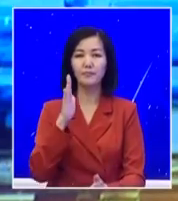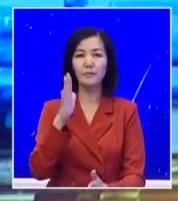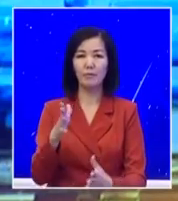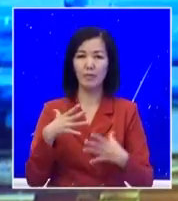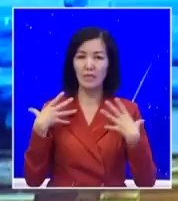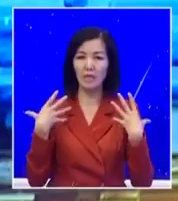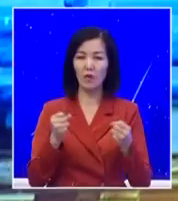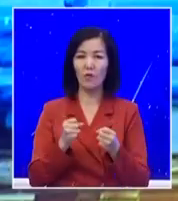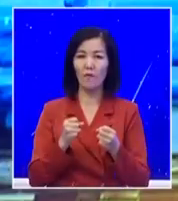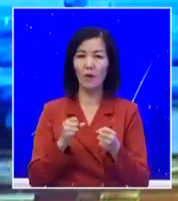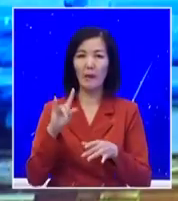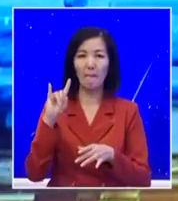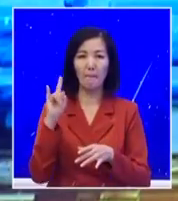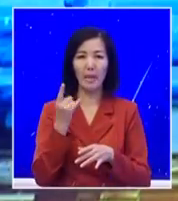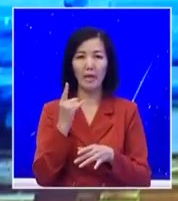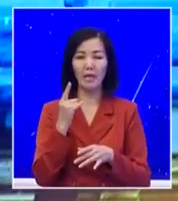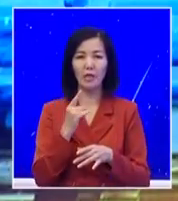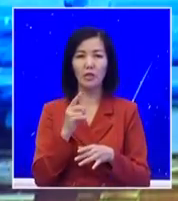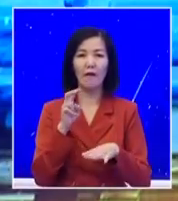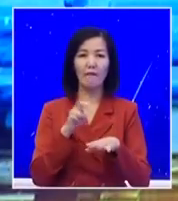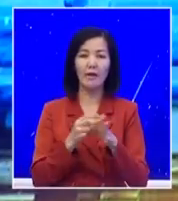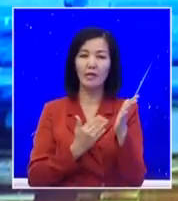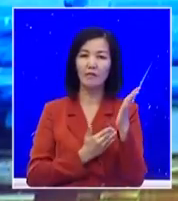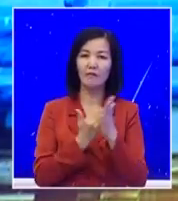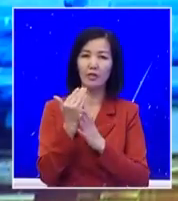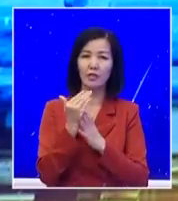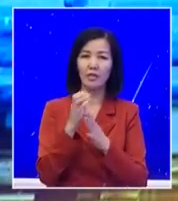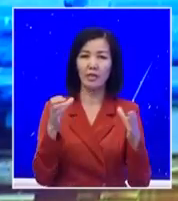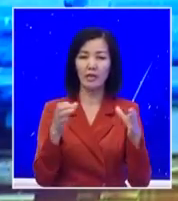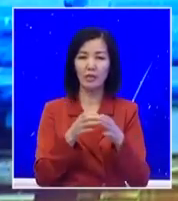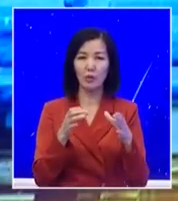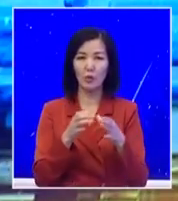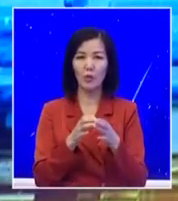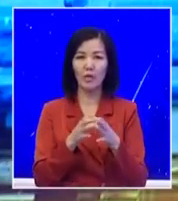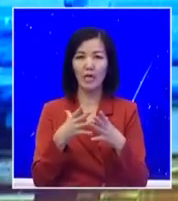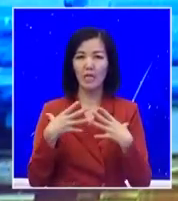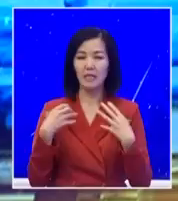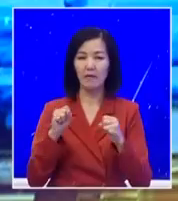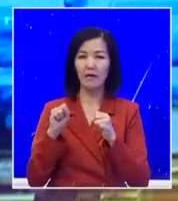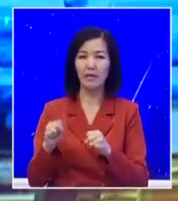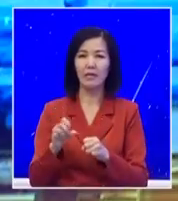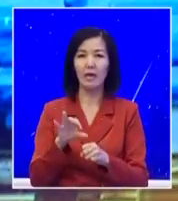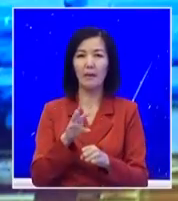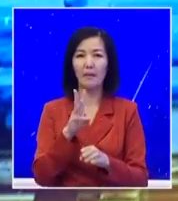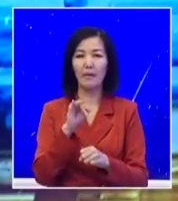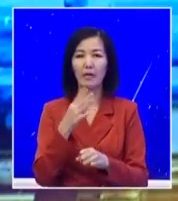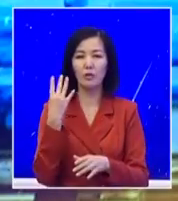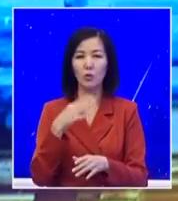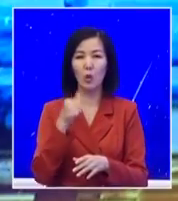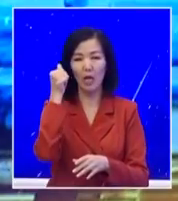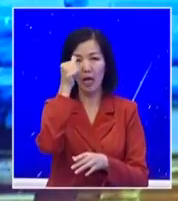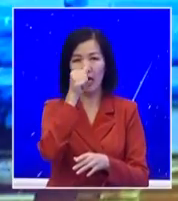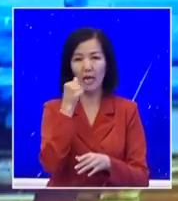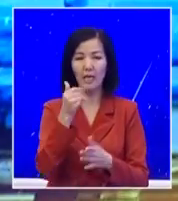«Будь здоров, малыш!» Врач высшей категории, отличник здравоохранения Майра Омарова посвятила лечению детей 4 десятка лет.